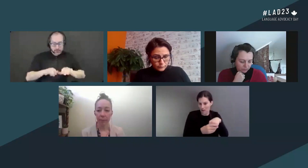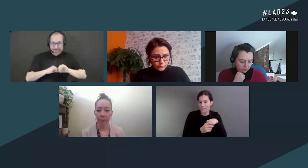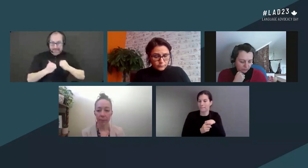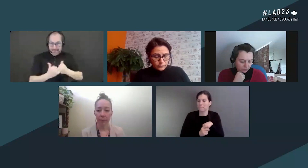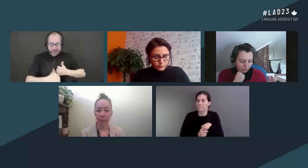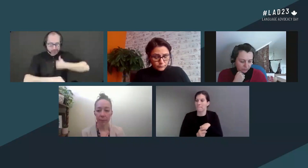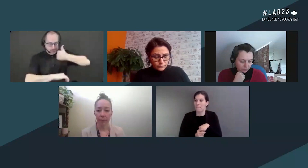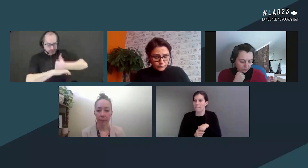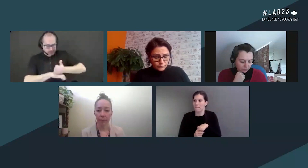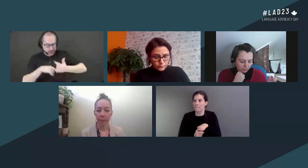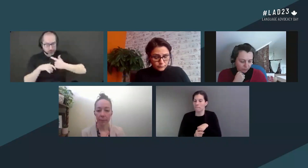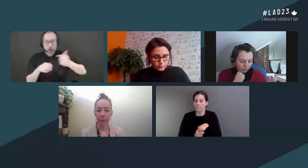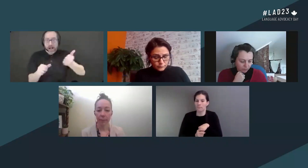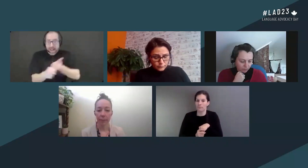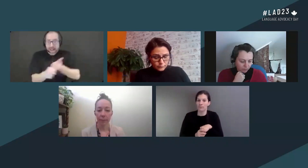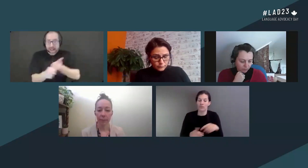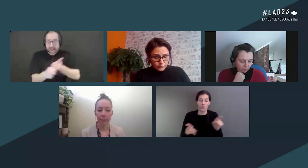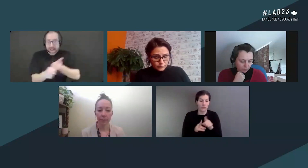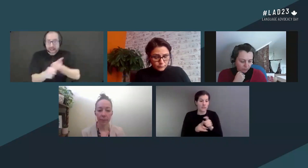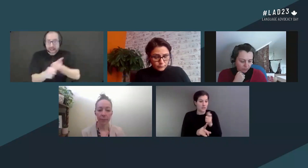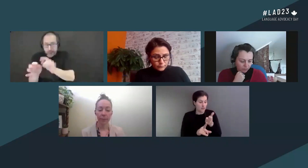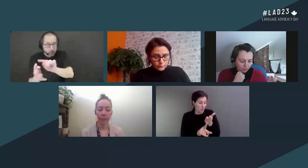notre spécialité, notre niche,